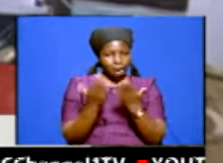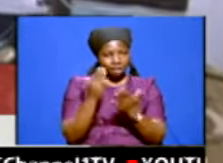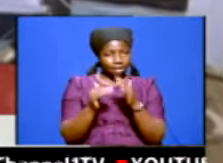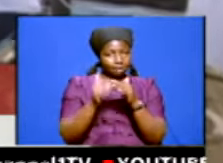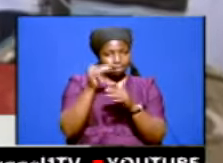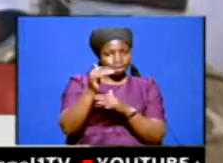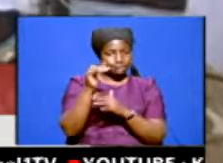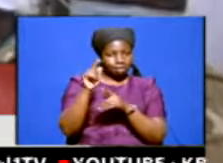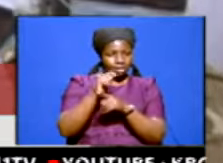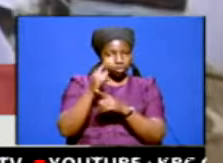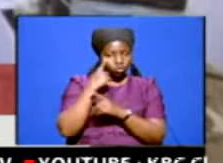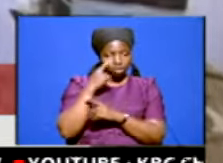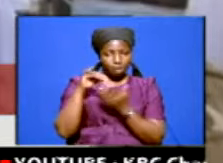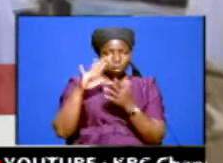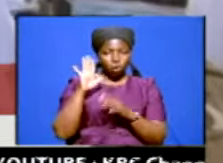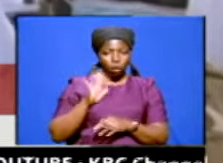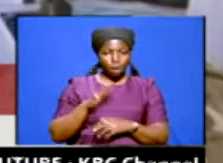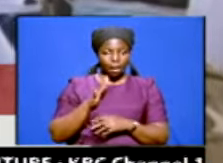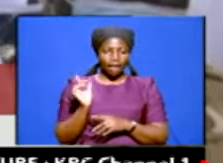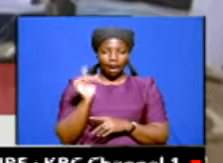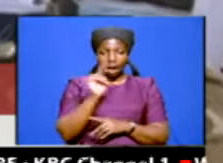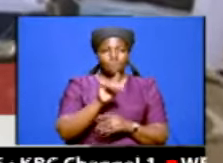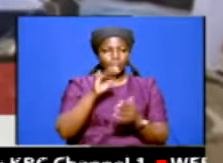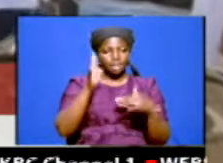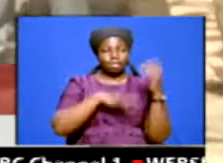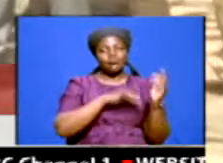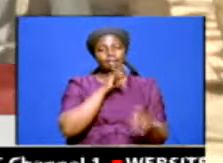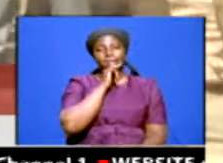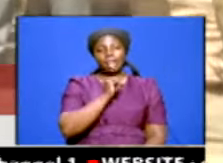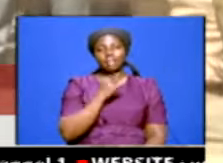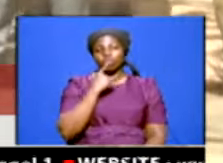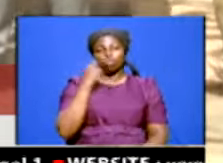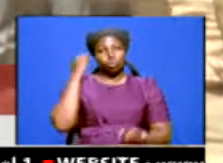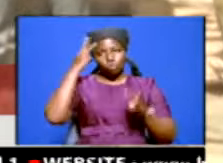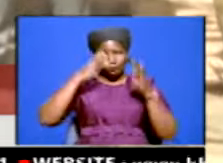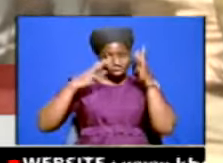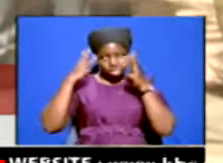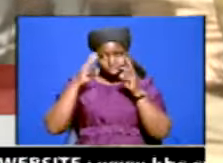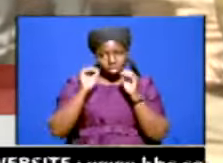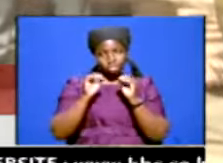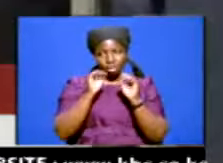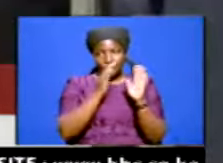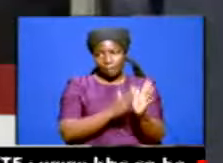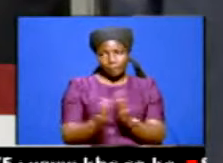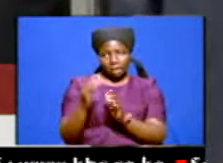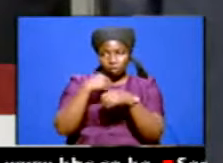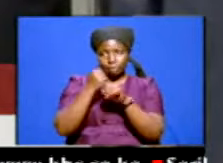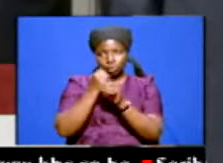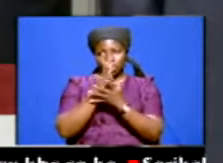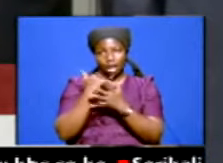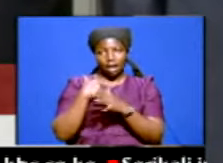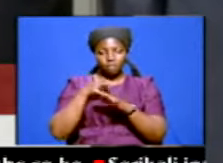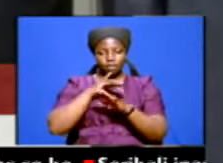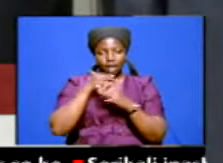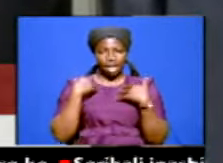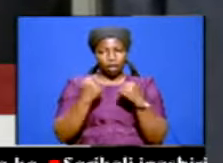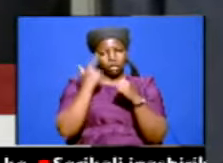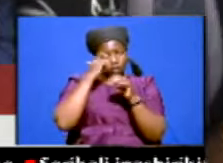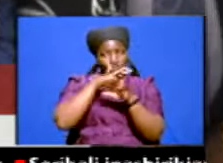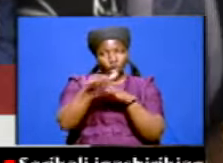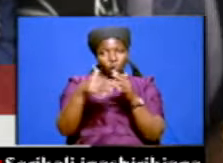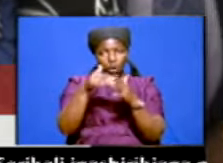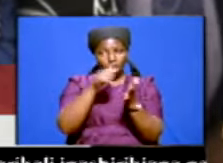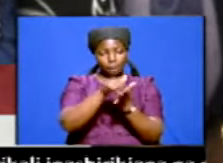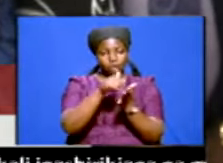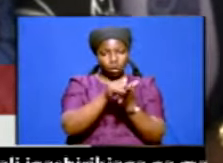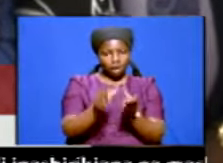coming than men. So there's no worry about that. Na mpango wa kuhakikisha afya kwa wote huko Makueni umepokea ufadhili